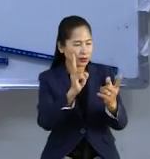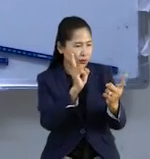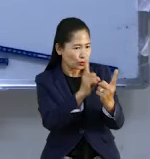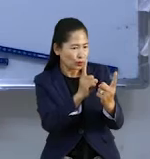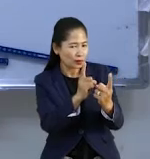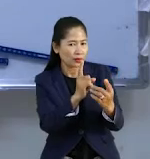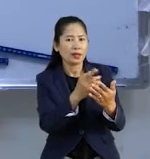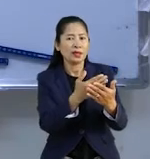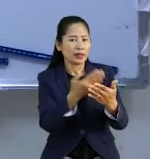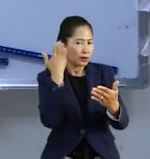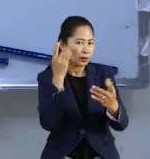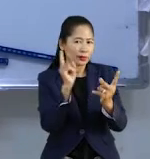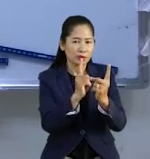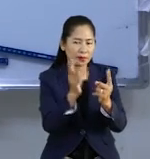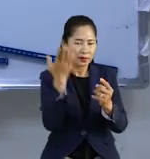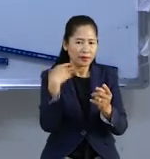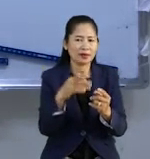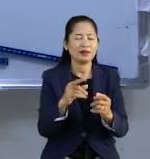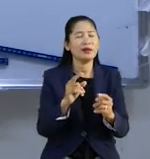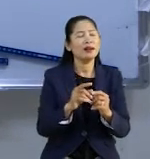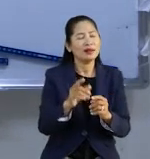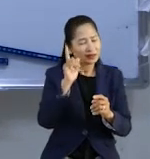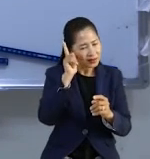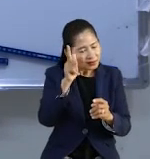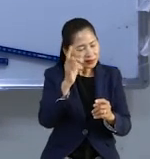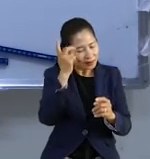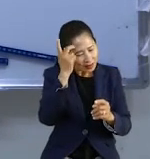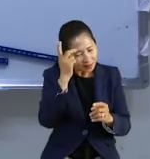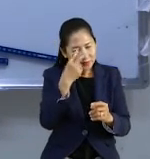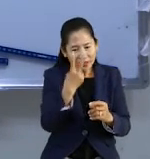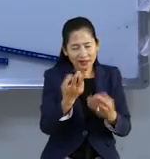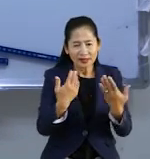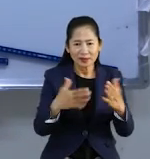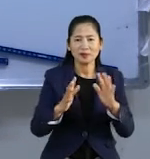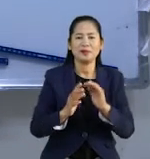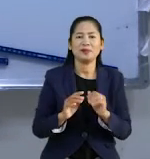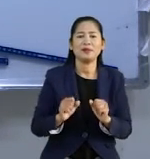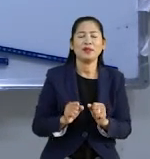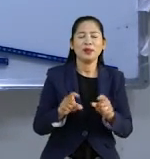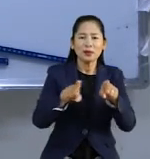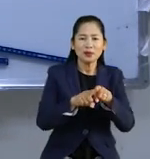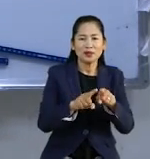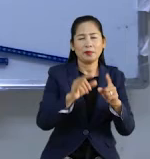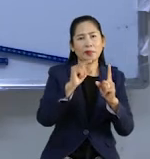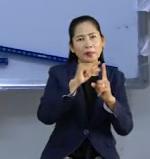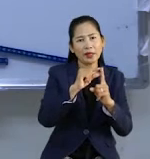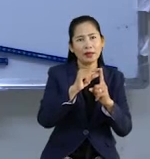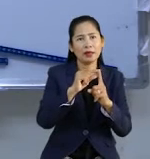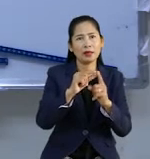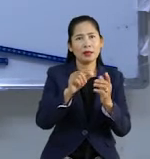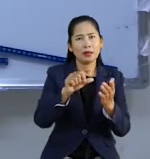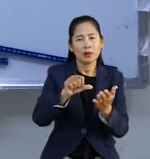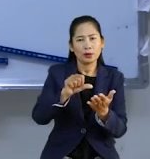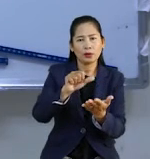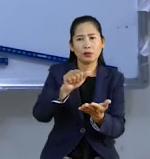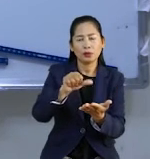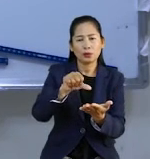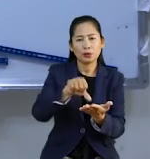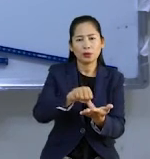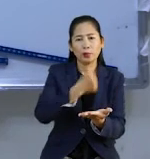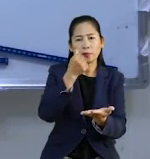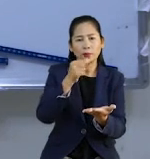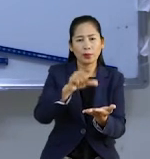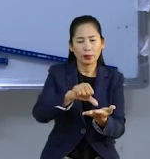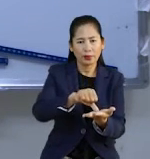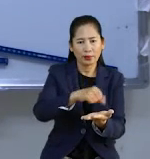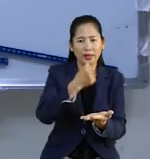ตียก่อนบาแล้วคือชื่อแจ้งตะโกนบานกึดบานเคยเนี่ยก่อนนะโดยจีเปียต้มปัวมีนสัญ